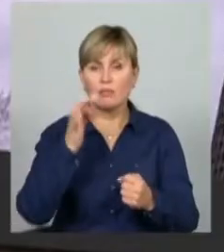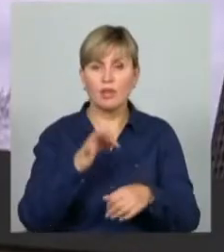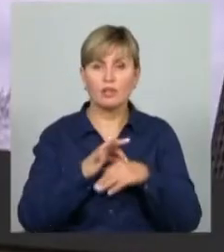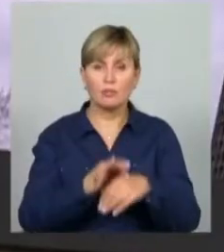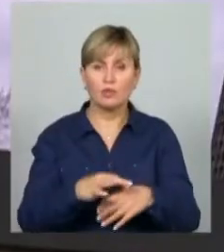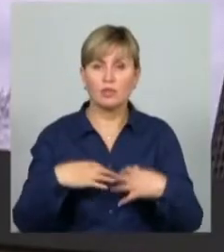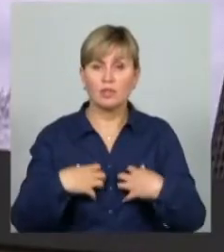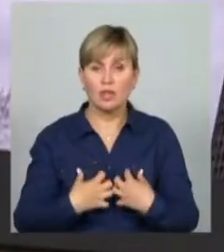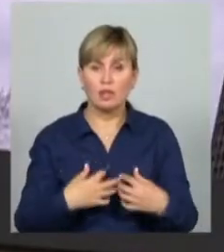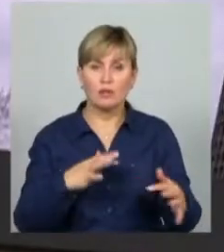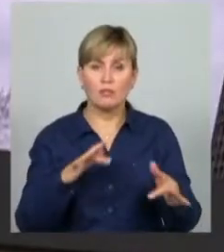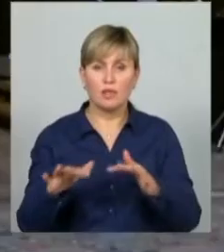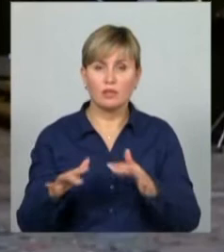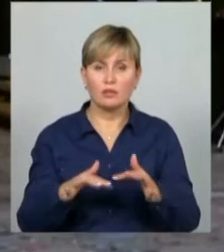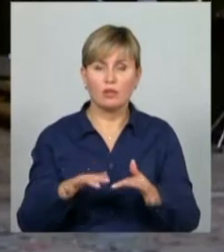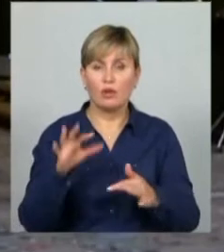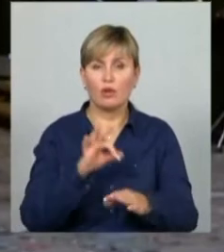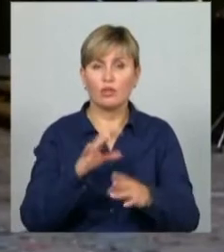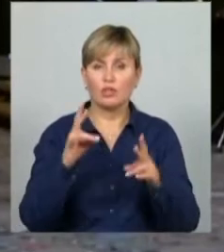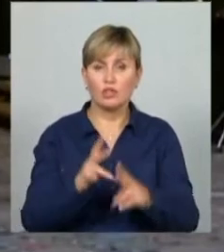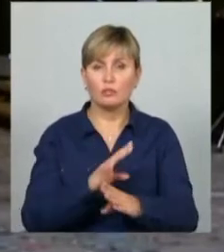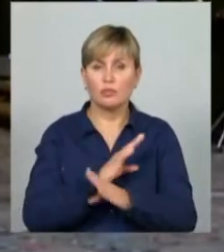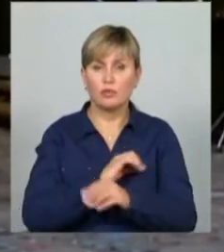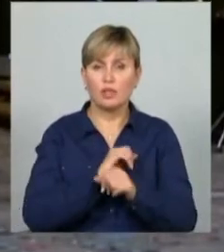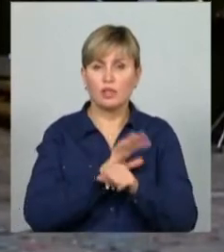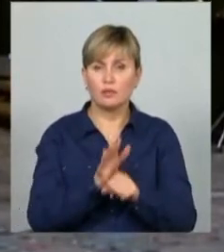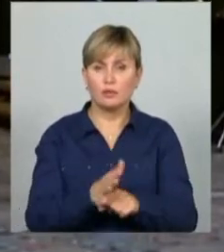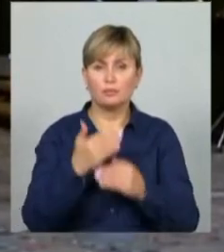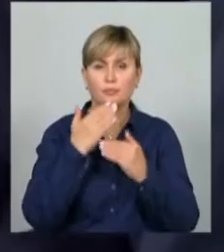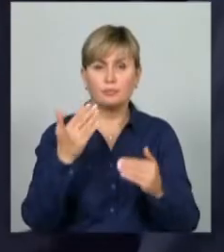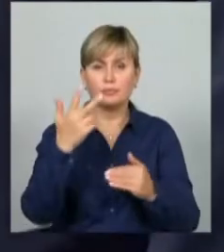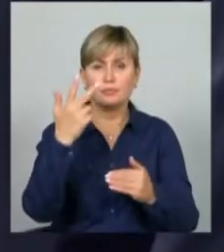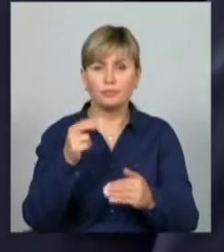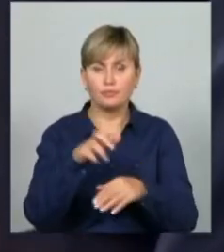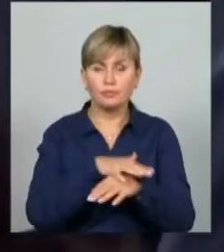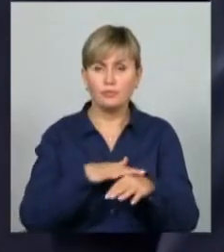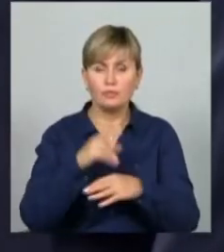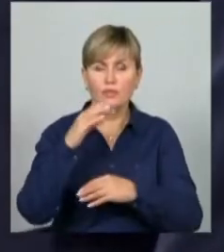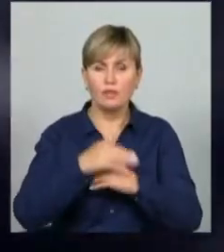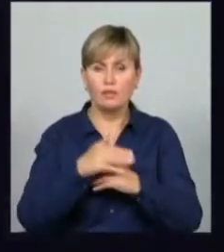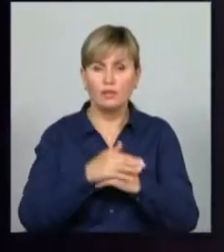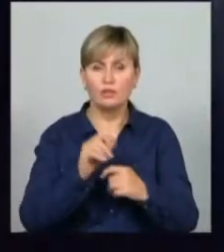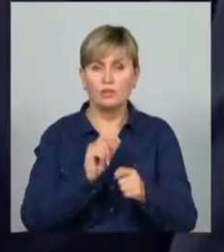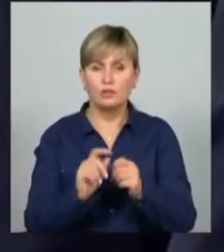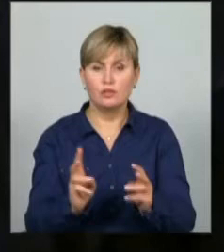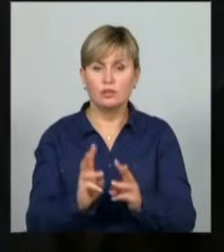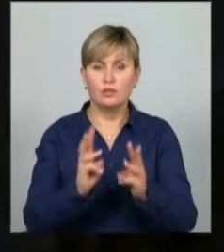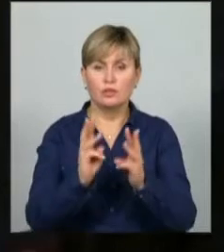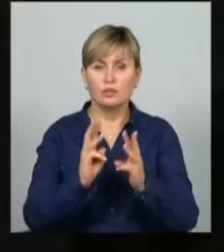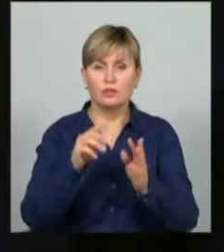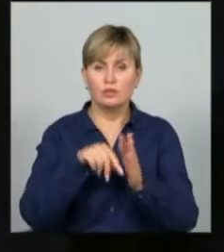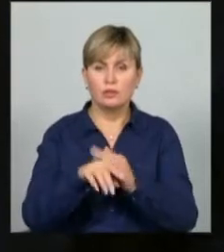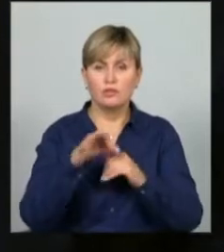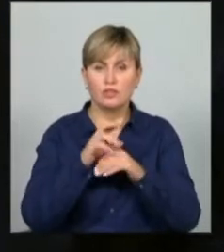проходят траурные мероприятия в память о жертвах пандемии коронавируса. Последние 3 дня в стране по вечерам зажигают свечи, в